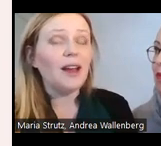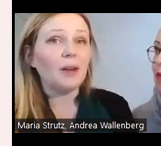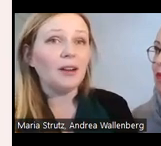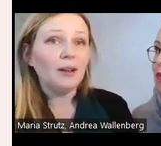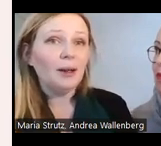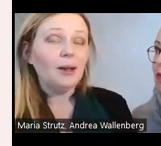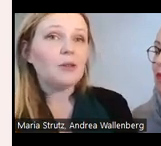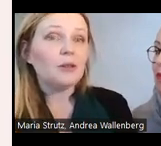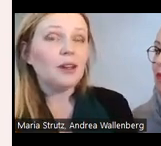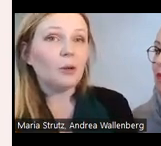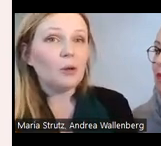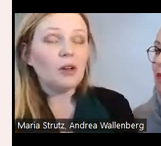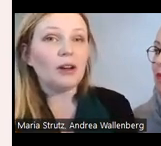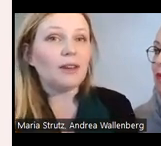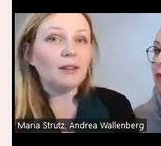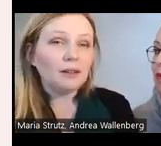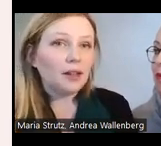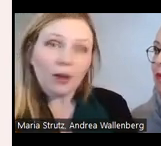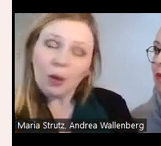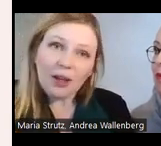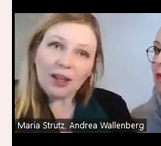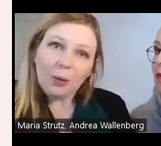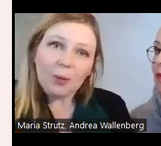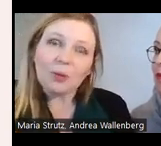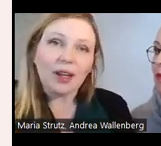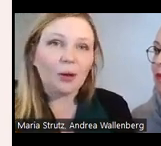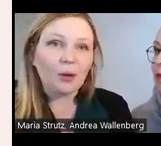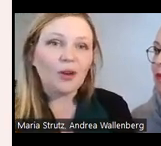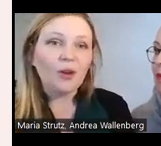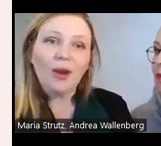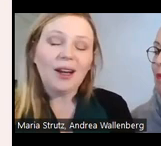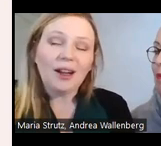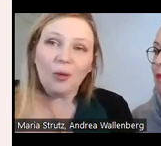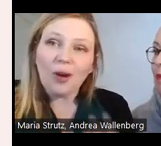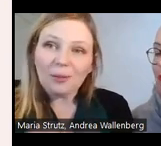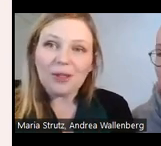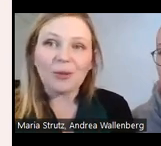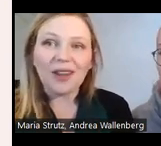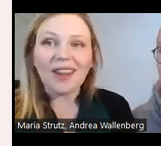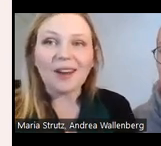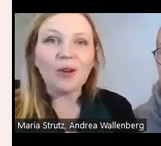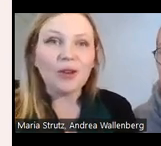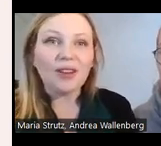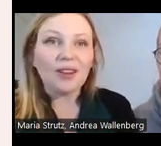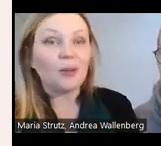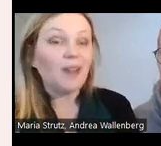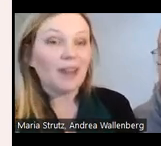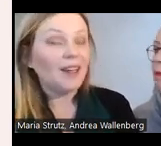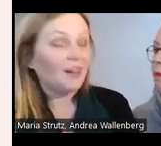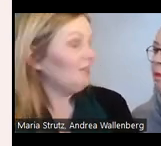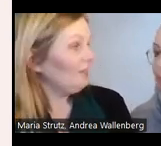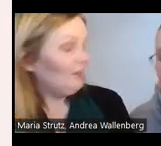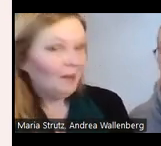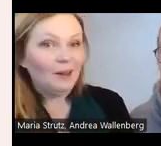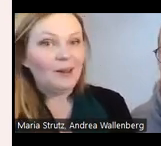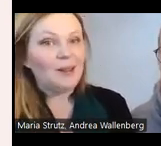ord eller namn. Så ni kan ju också ha lite. Det är kul att hitta på persontecken också. Eller att få persontecken av någon som själv